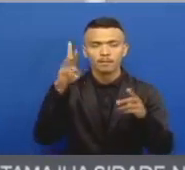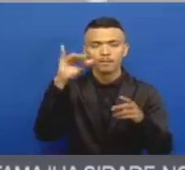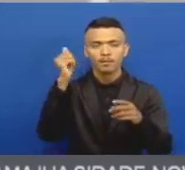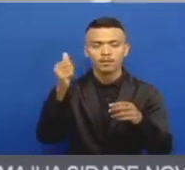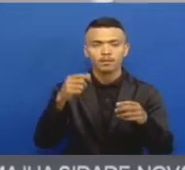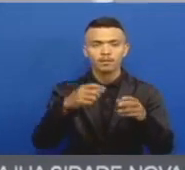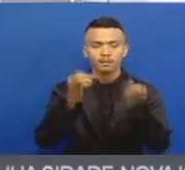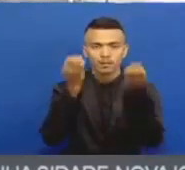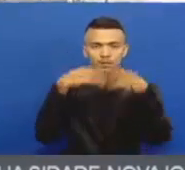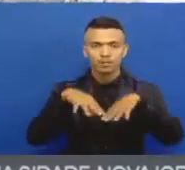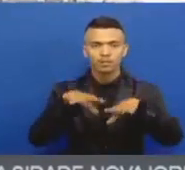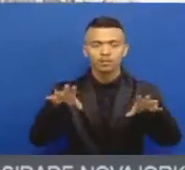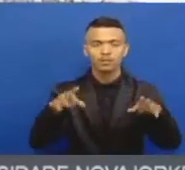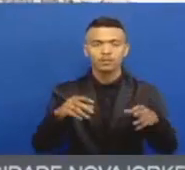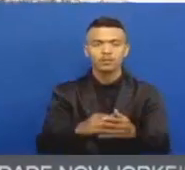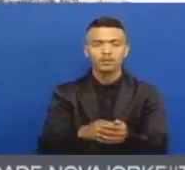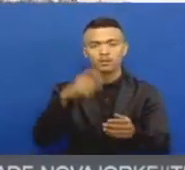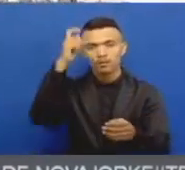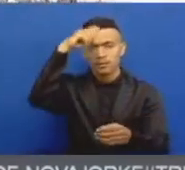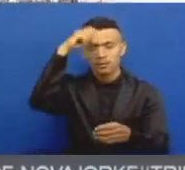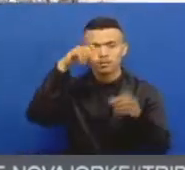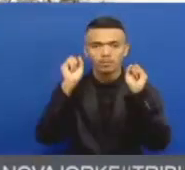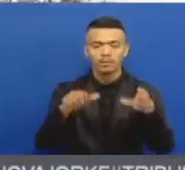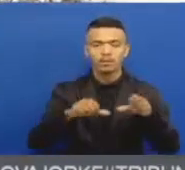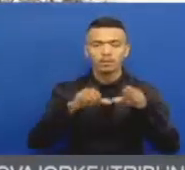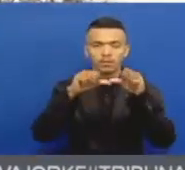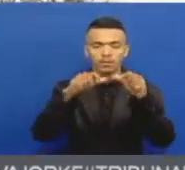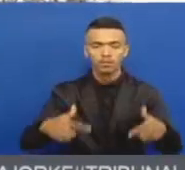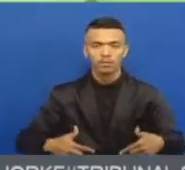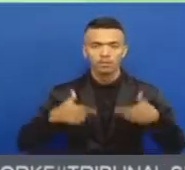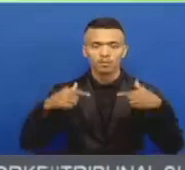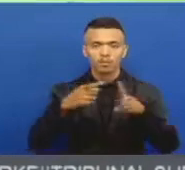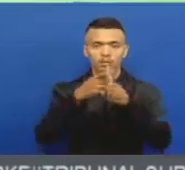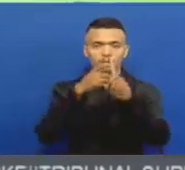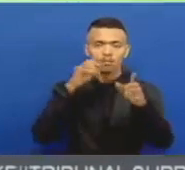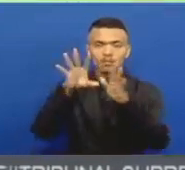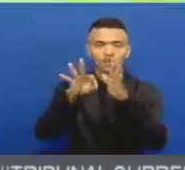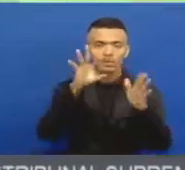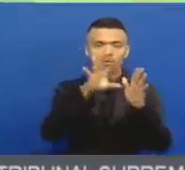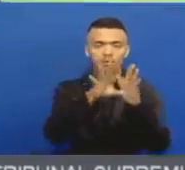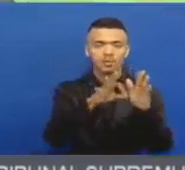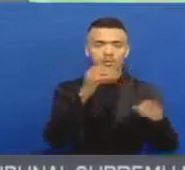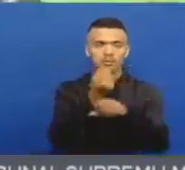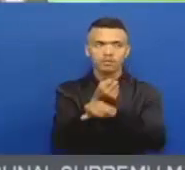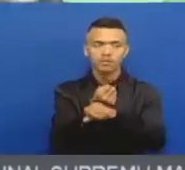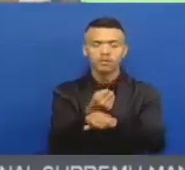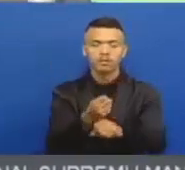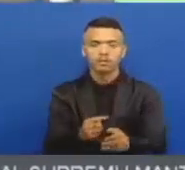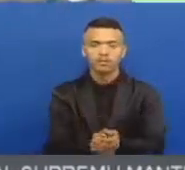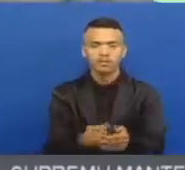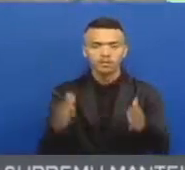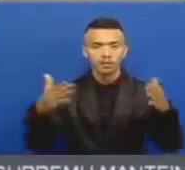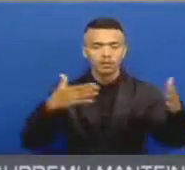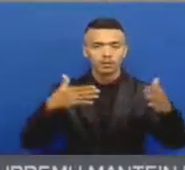ta sibul me idoza bele hatutang moris. Li husi hili fatuk no ahoru.